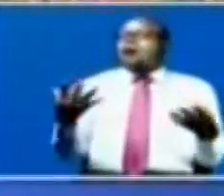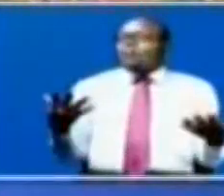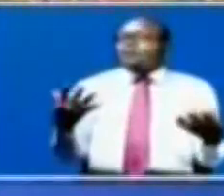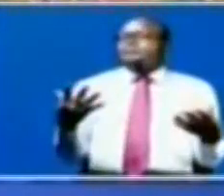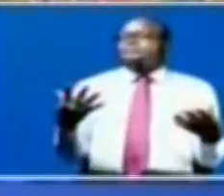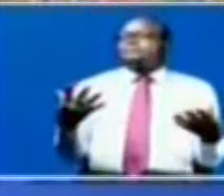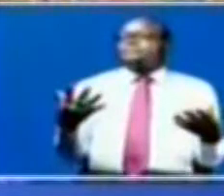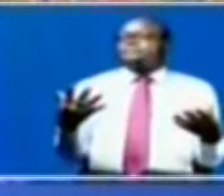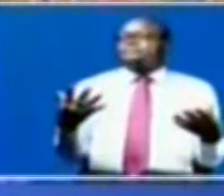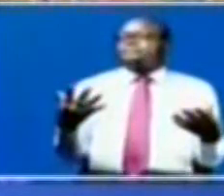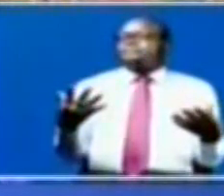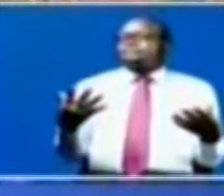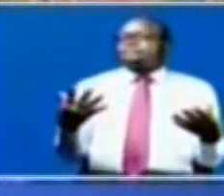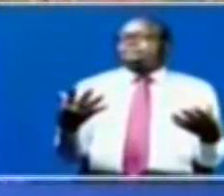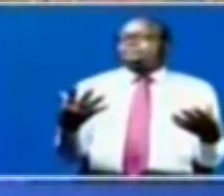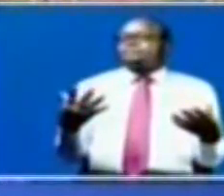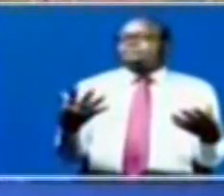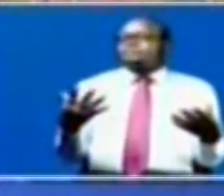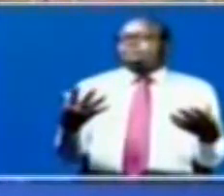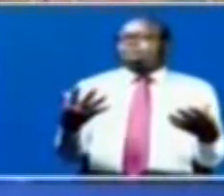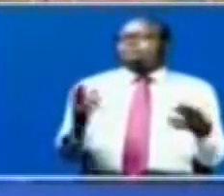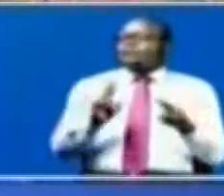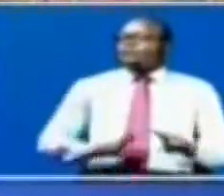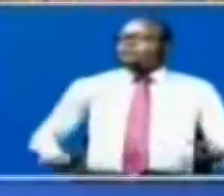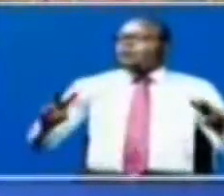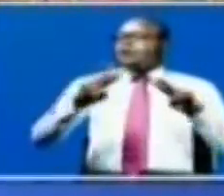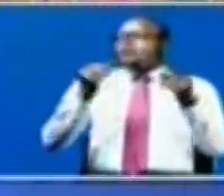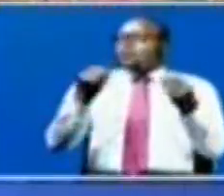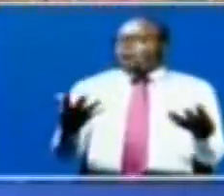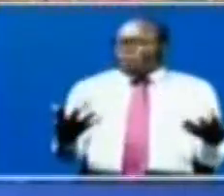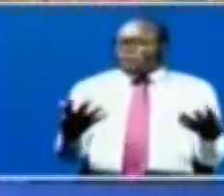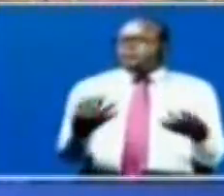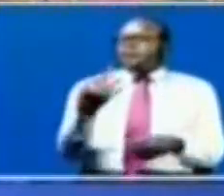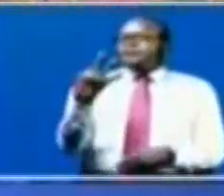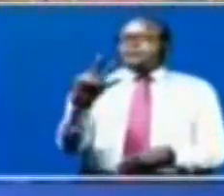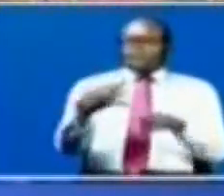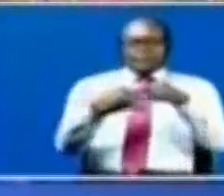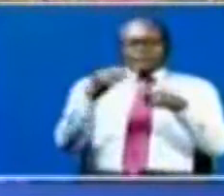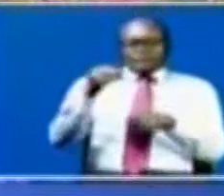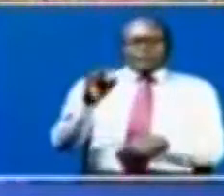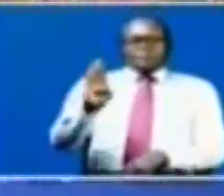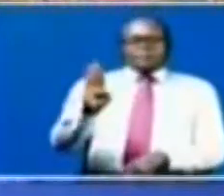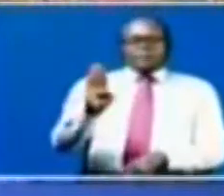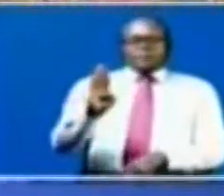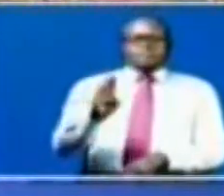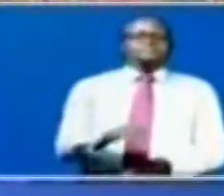Kenya bidhaa ambazo zina cost ama value yake ni about 380 billion Kenya shillings. Hiyo ni